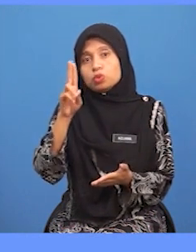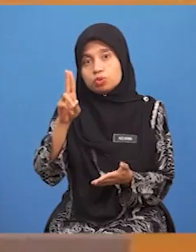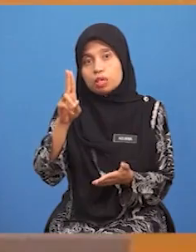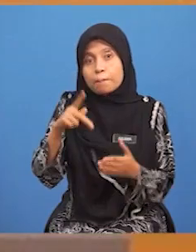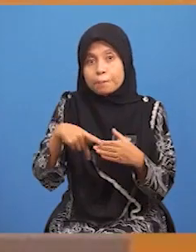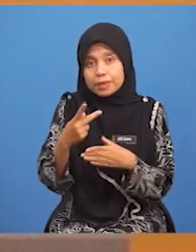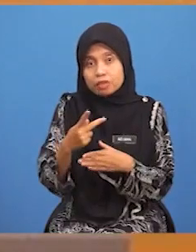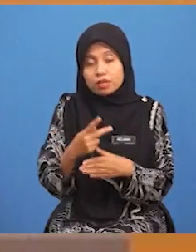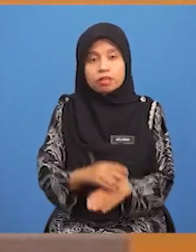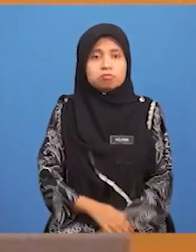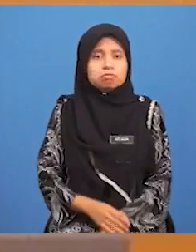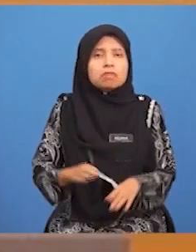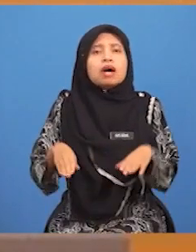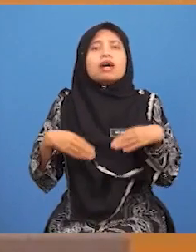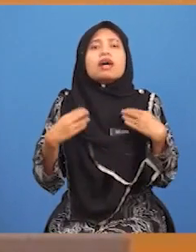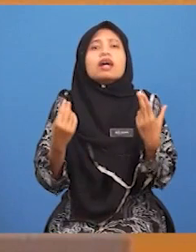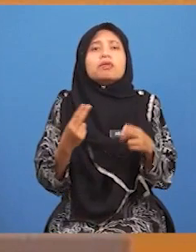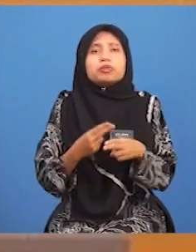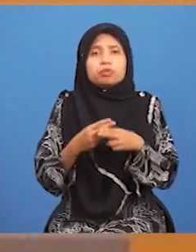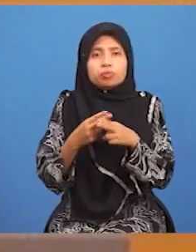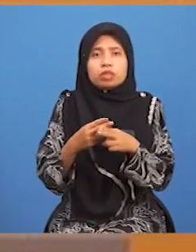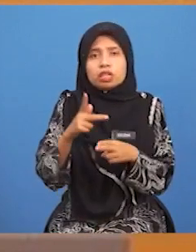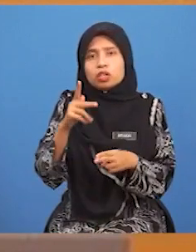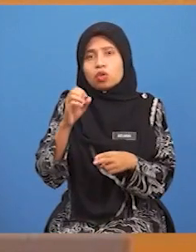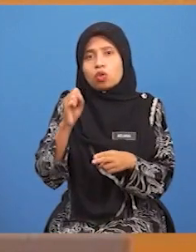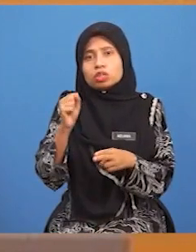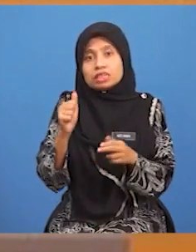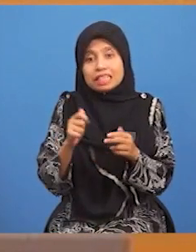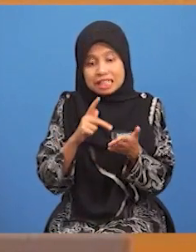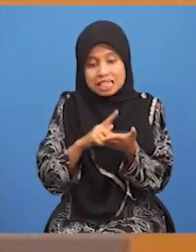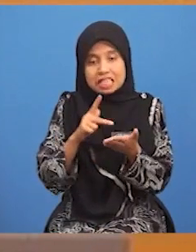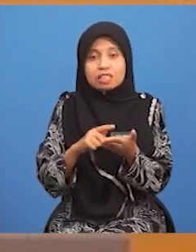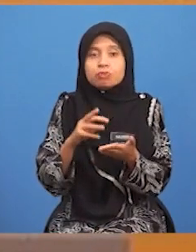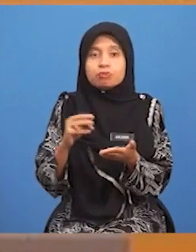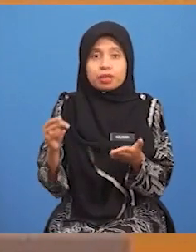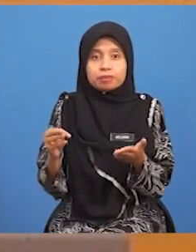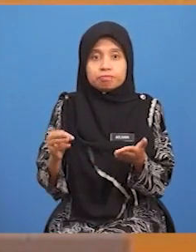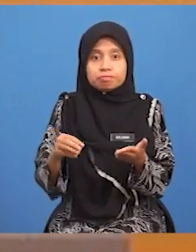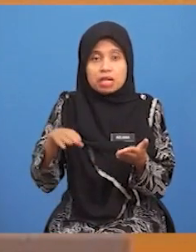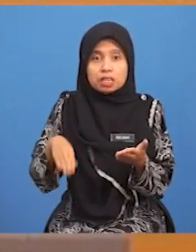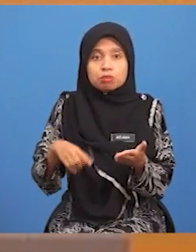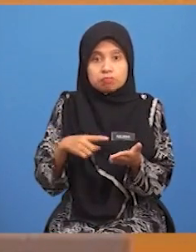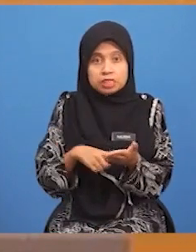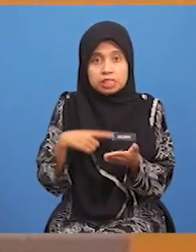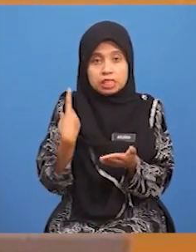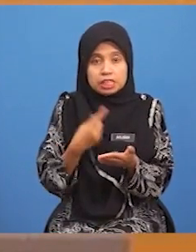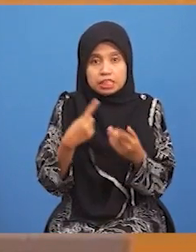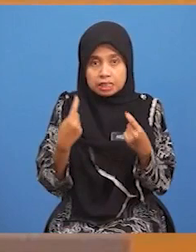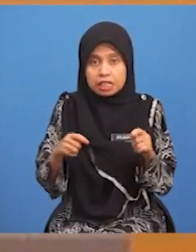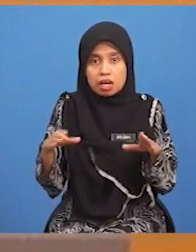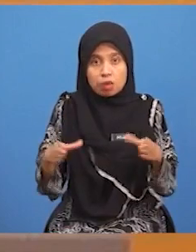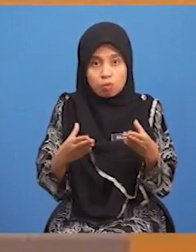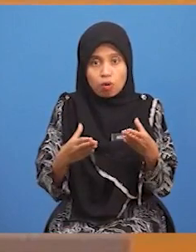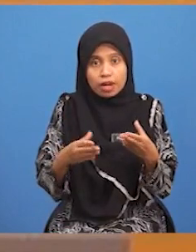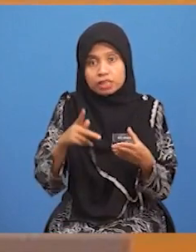pengeluaran. Bagaimana pula jumlah kos dikira, murid-murid? Sebelum ini, kita telah membuat